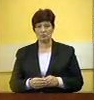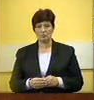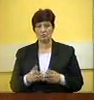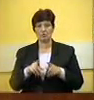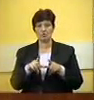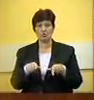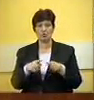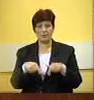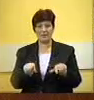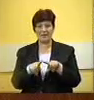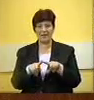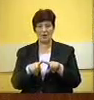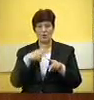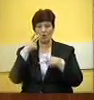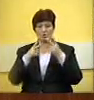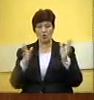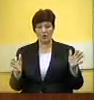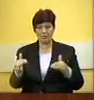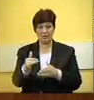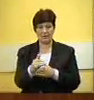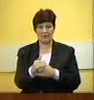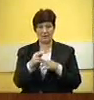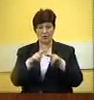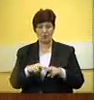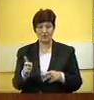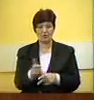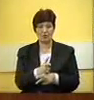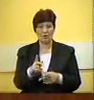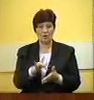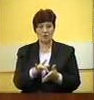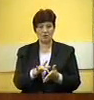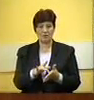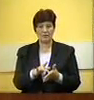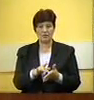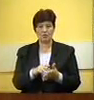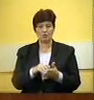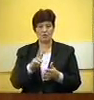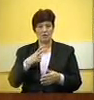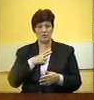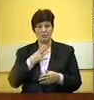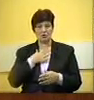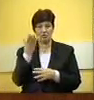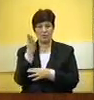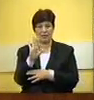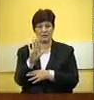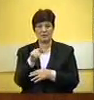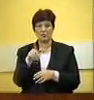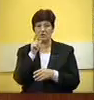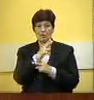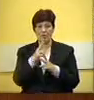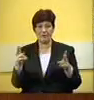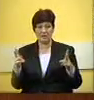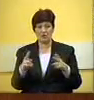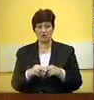Znači, u tom delu kontrolnog paketa da ostavljamo prostor i za lokalne samouprave da imaju svoje predstavnike. To je jako